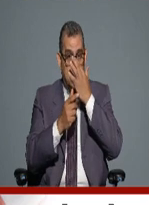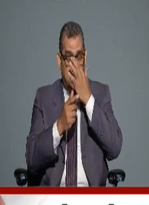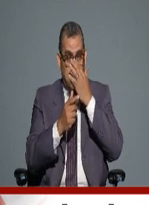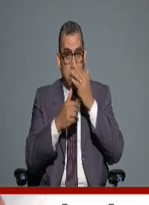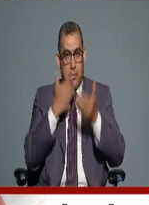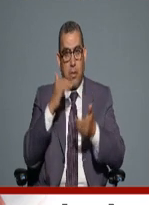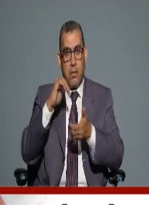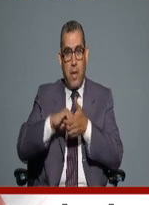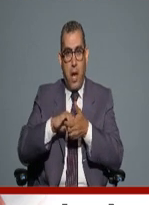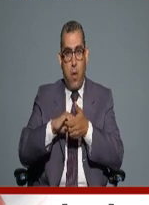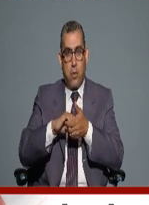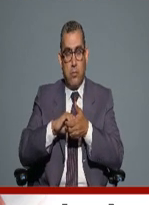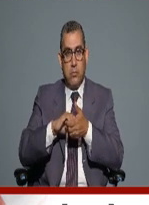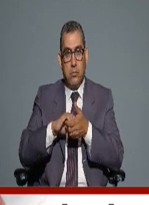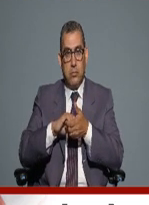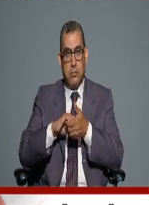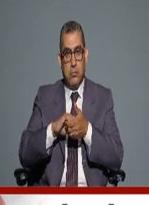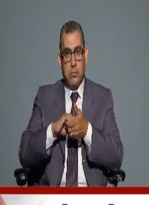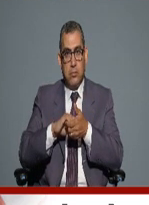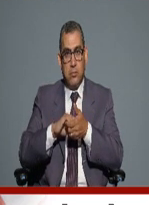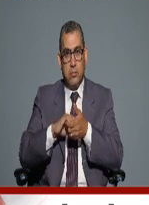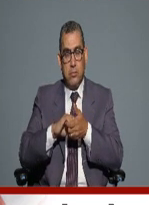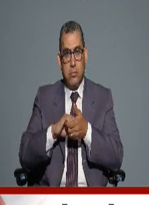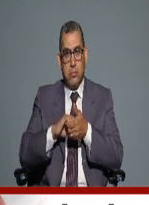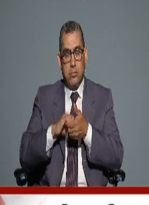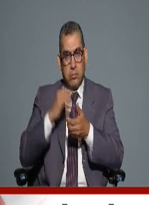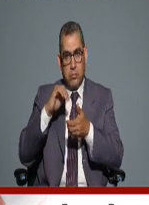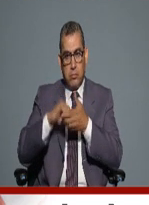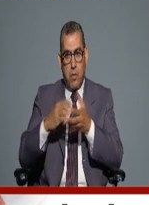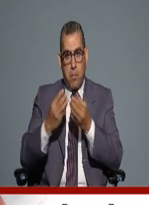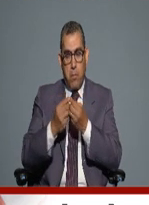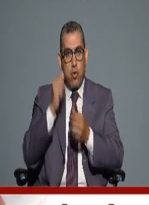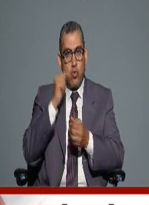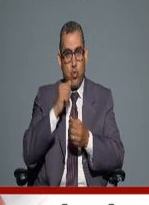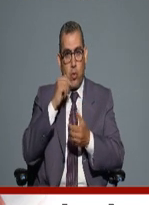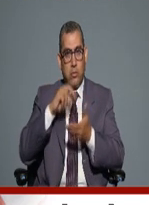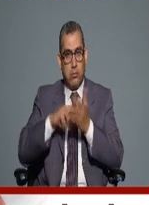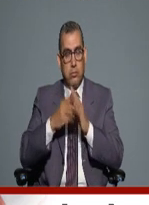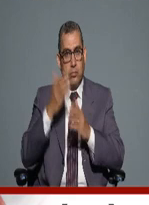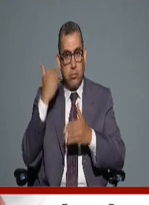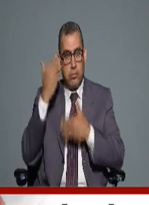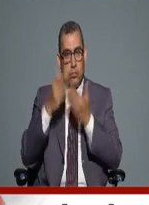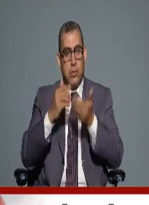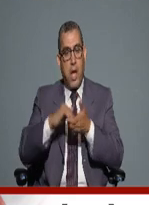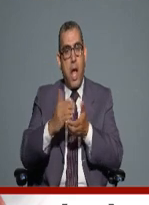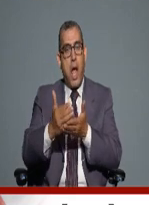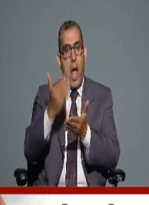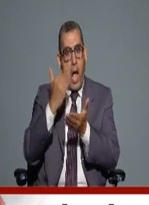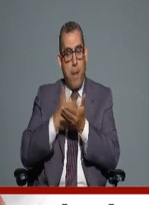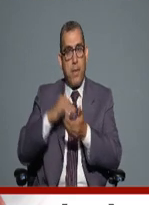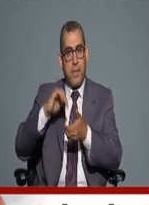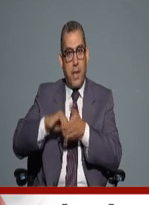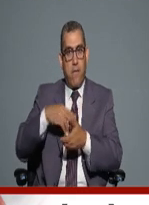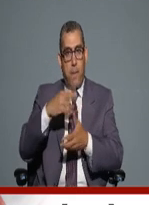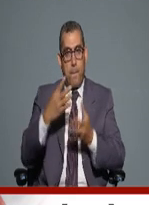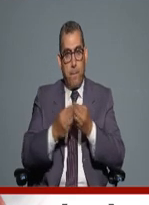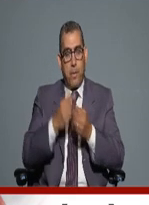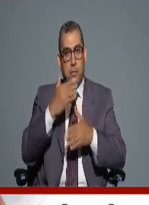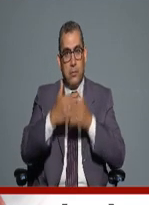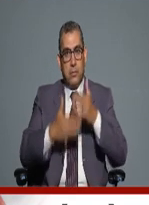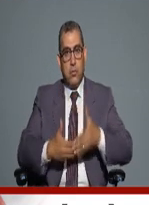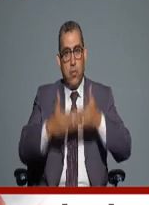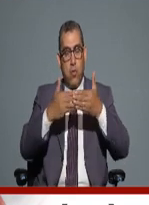وتعاونت ويعني توافقت مع السودان، وكان في إخطار مسبق واتفاق على سد